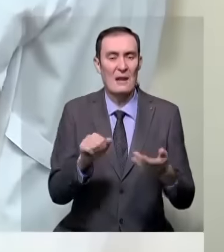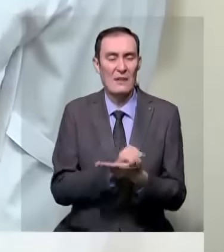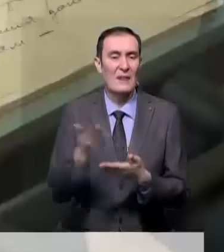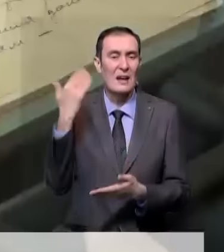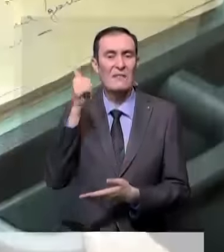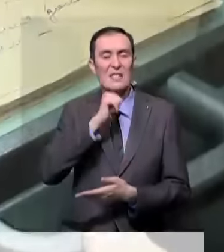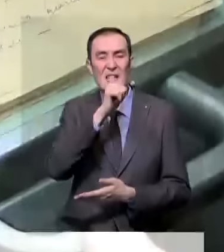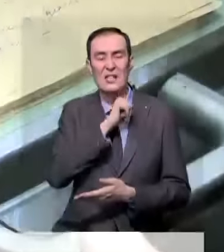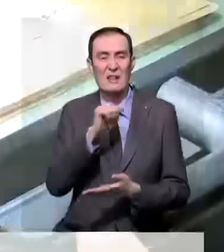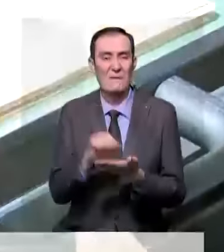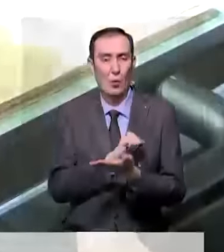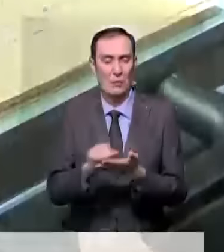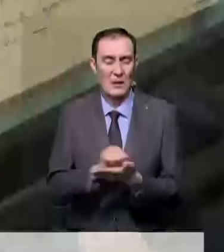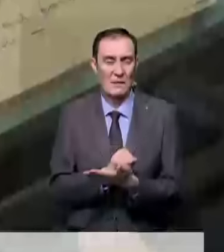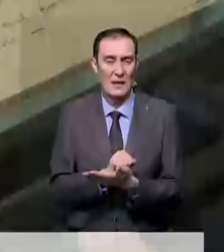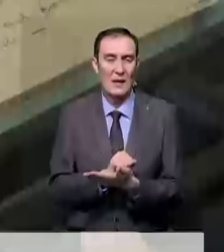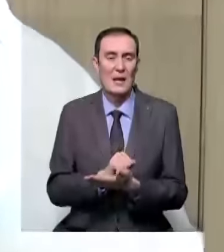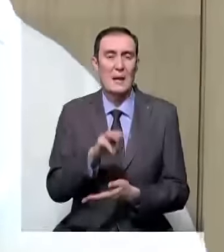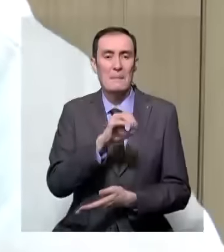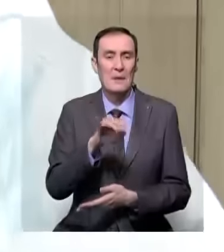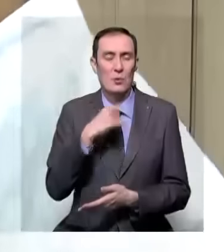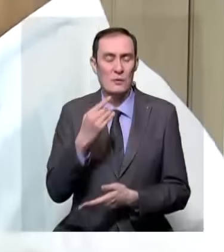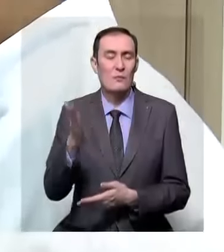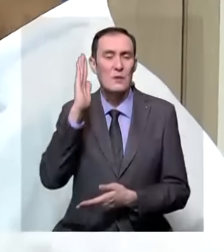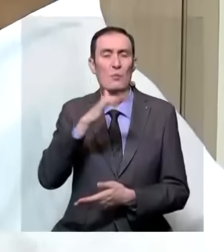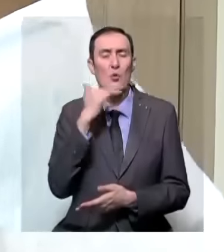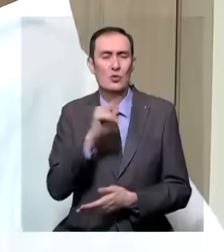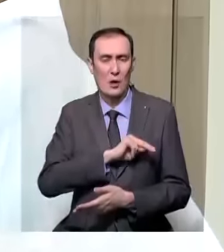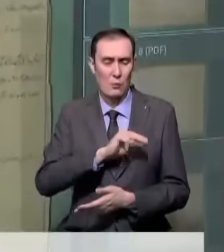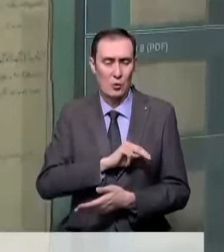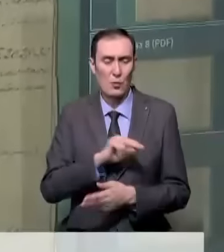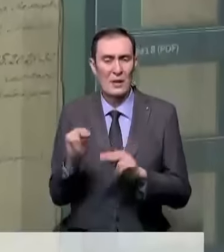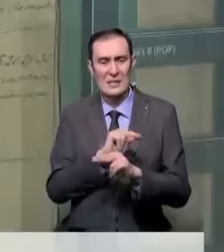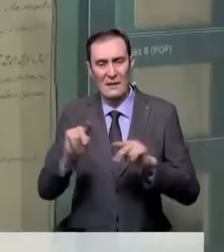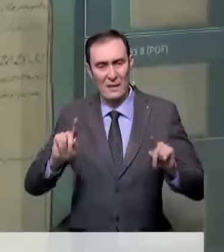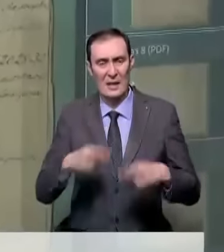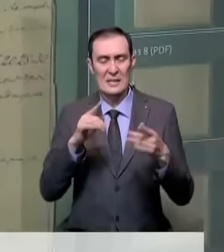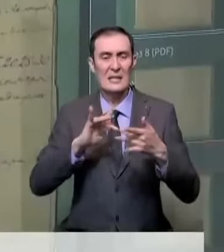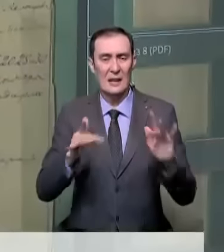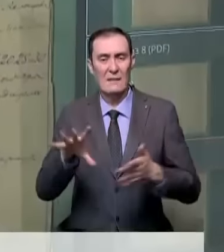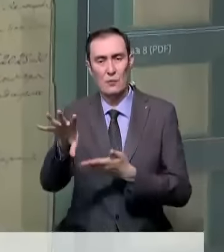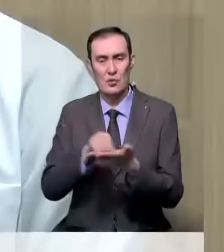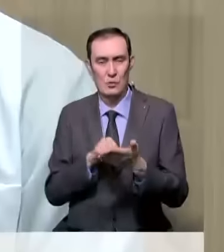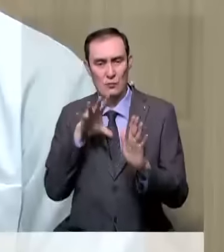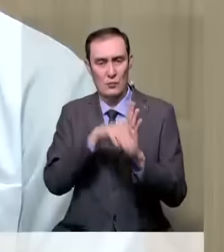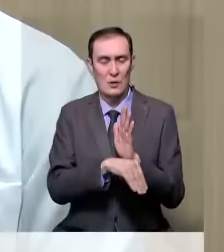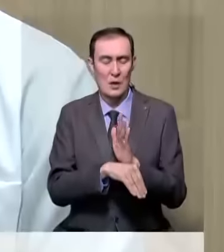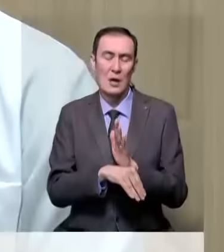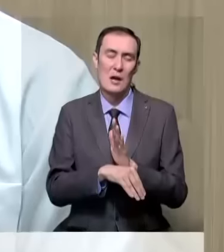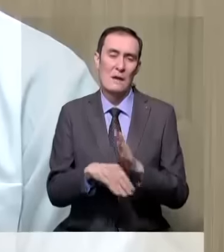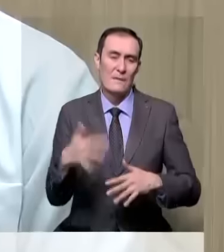ранее засекреченные файлы. Медиа Дусимбайулы говорит, что впереди еще много работы по их реставрации и оцифровке. В